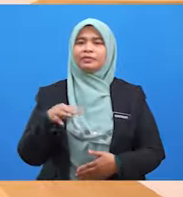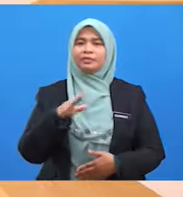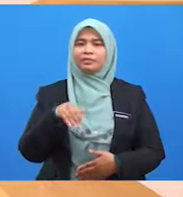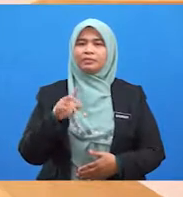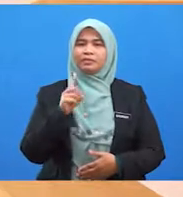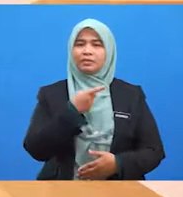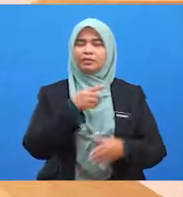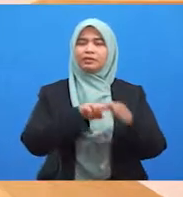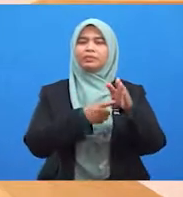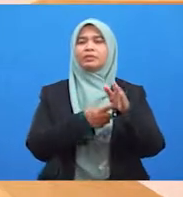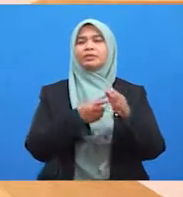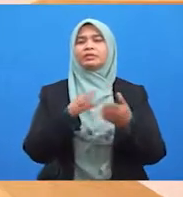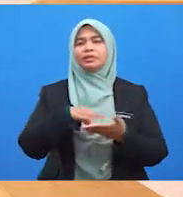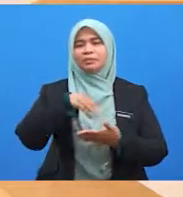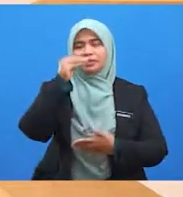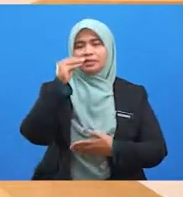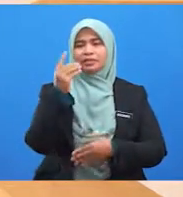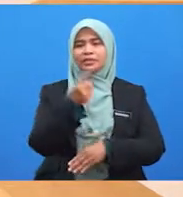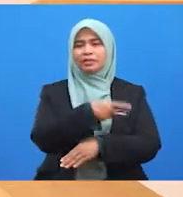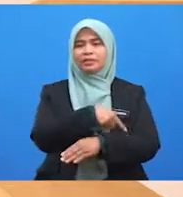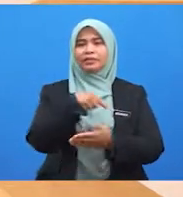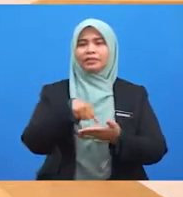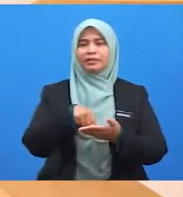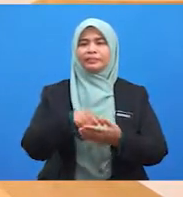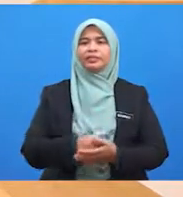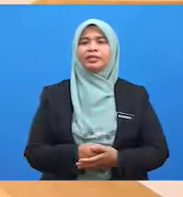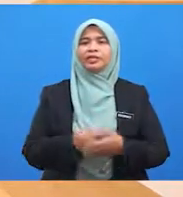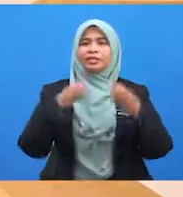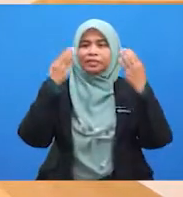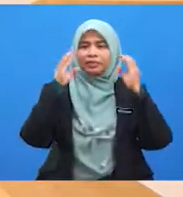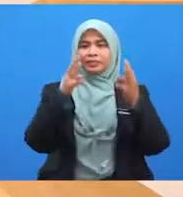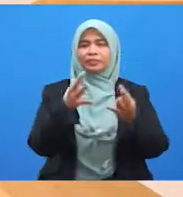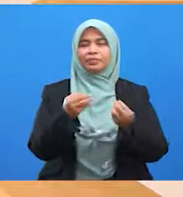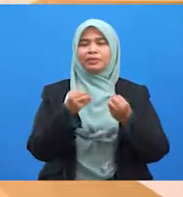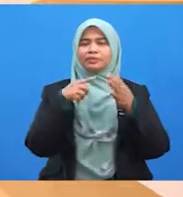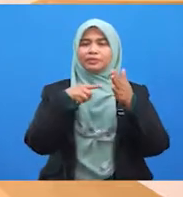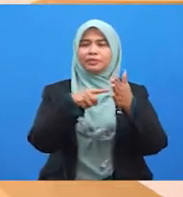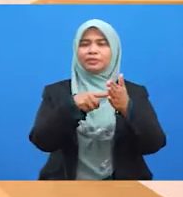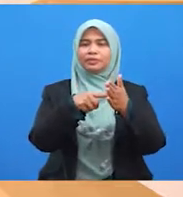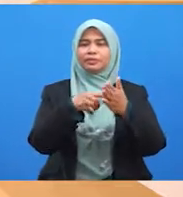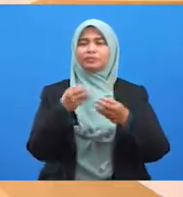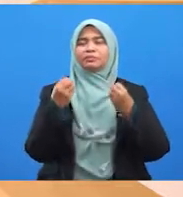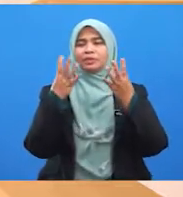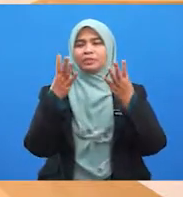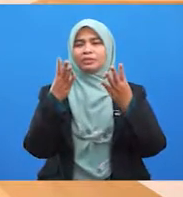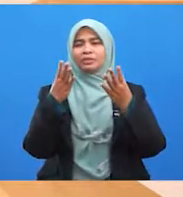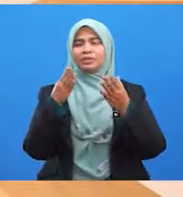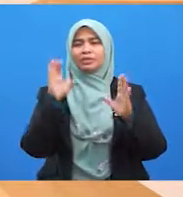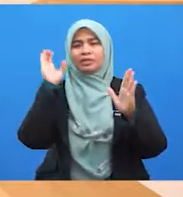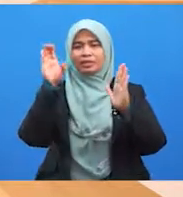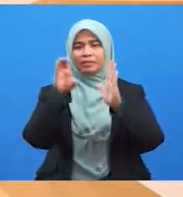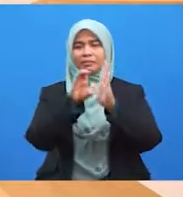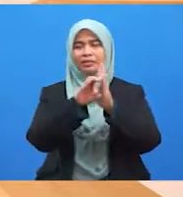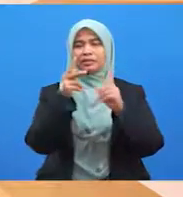kita mulakan sesi pembelajaran pada hari ini, cikgu ingin menunjukkan beberapa keping gambar